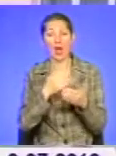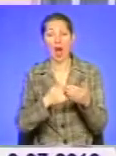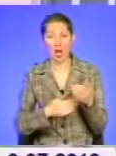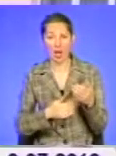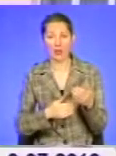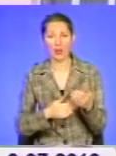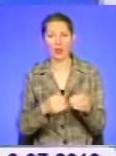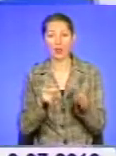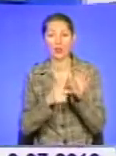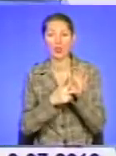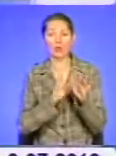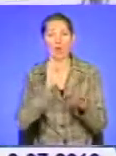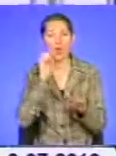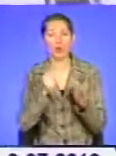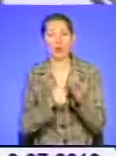20 години.